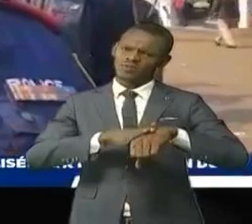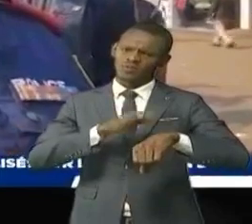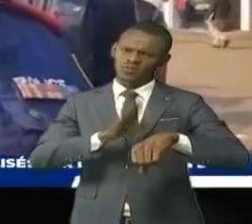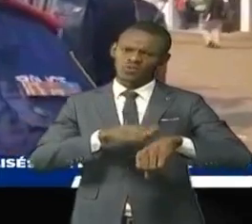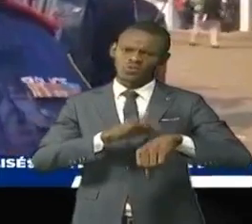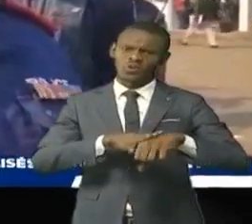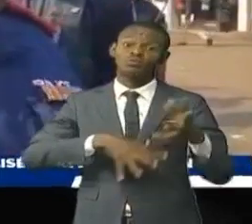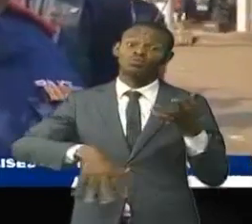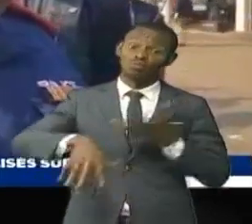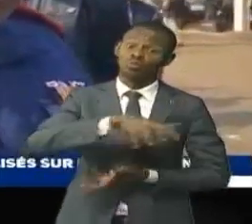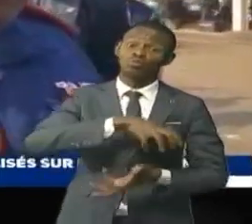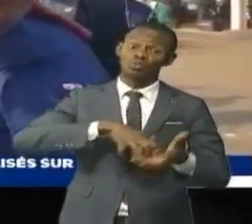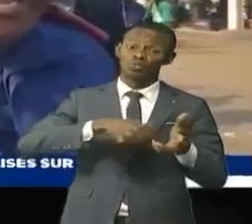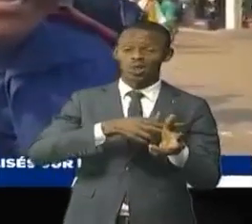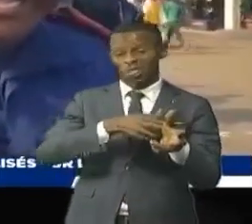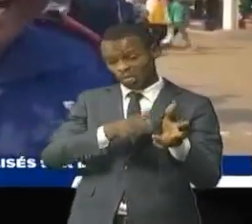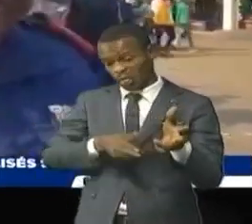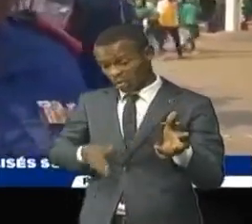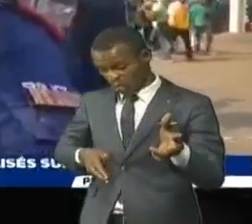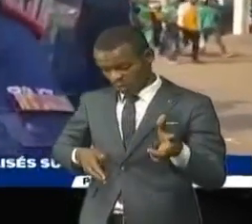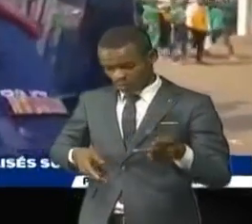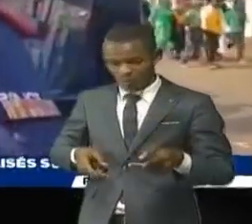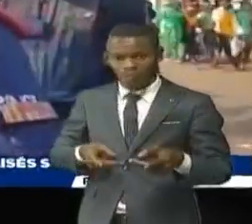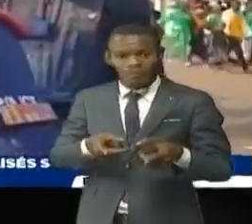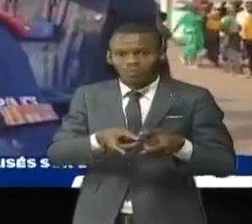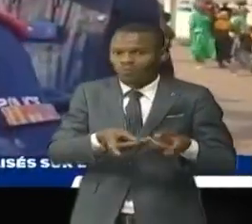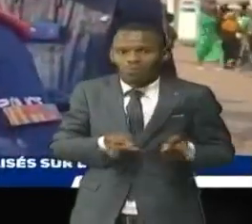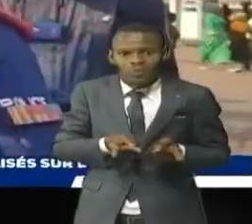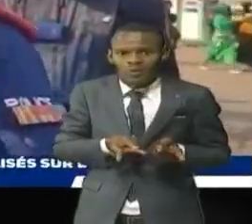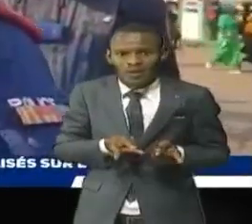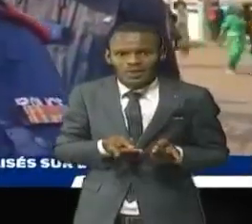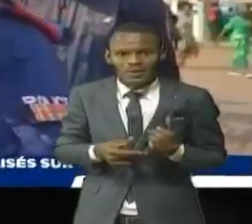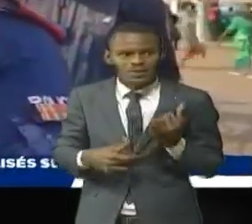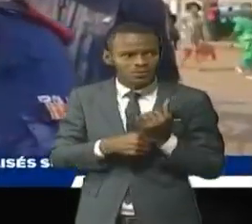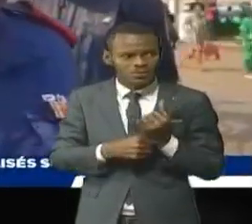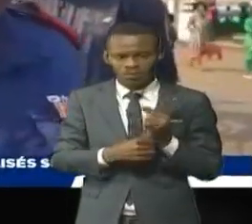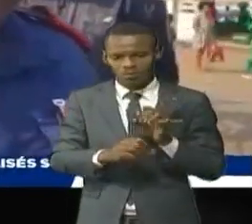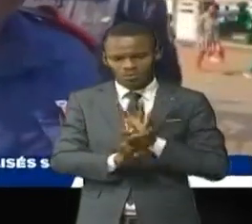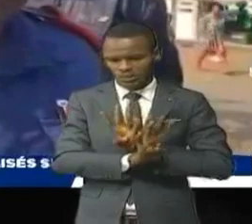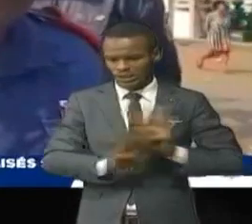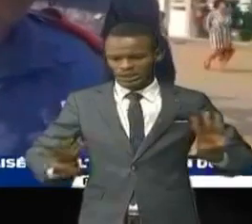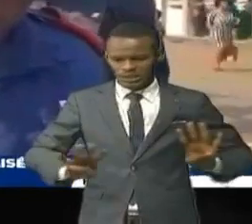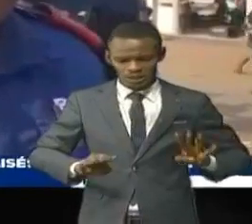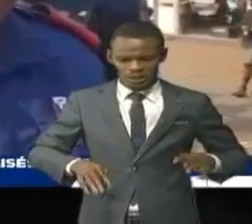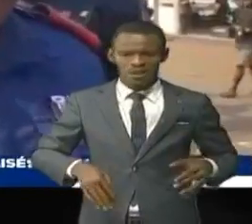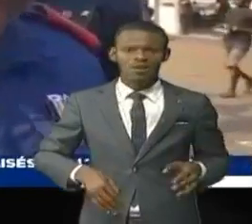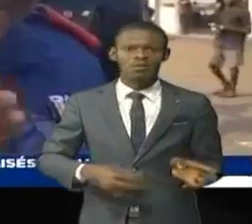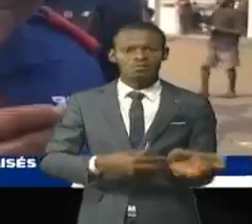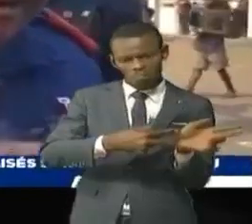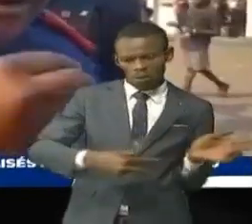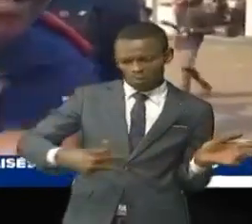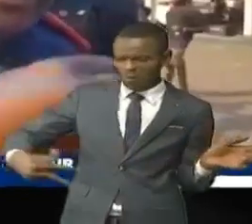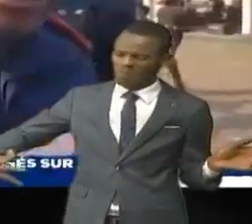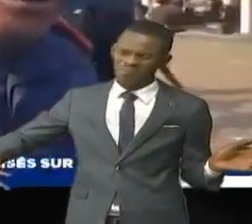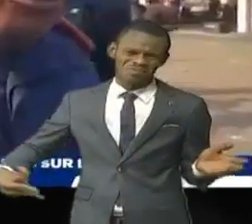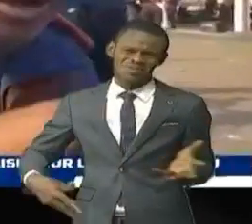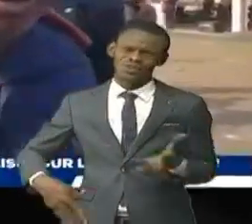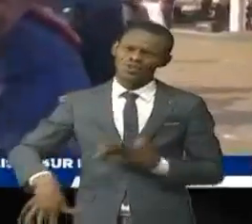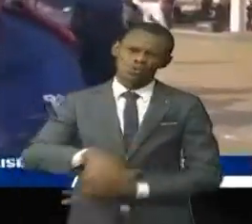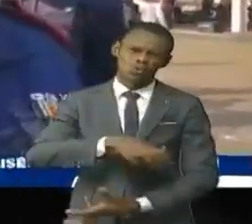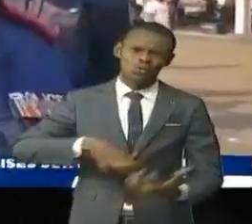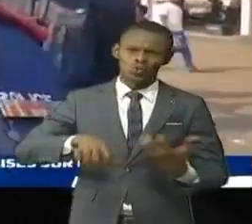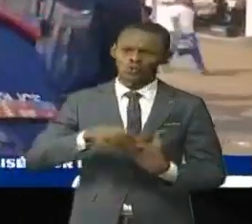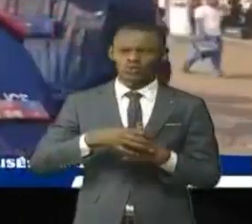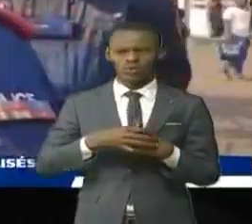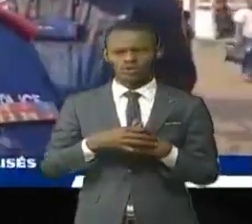barré. Ces délinquants ne veulent pas respecter le code de la route. Même sur les bandes rapides, ils y ont installé des arrêts. Nous